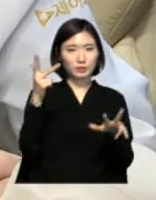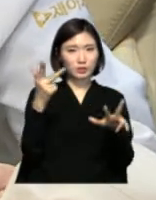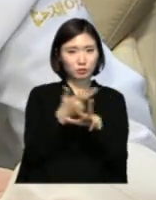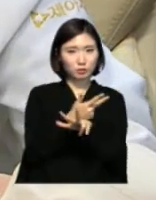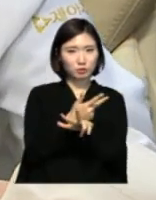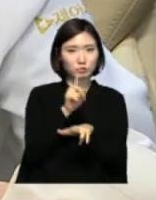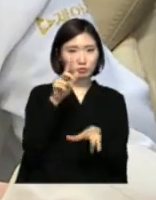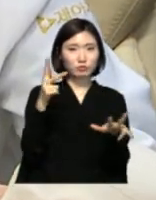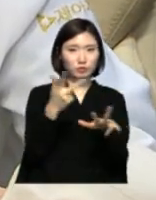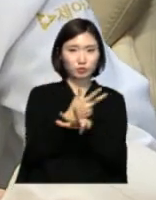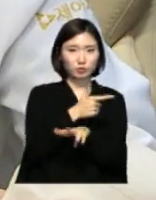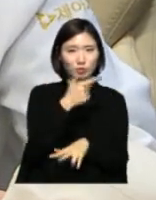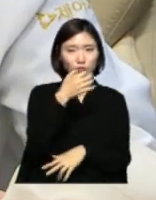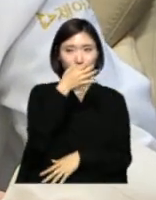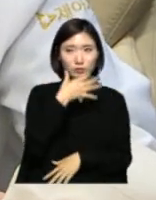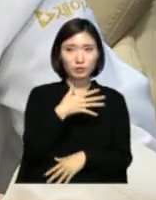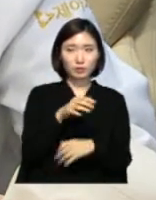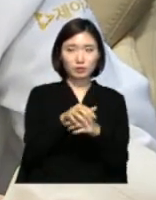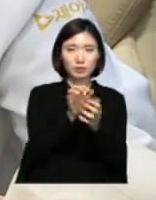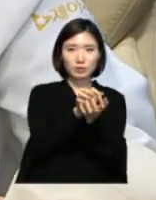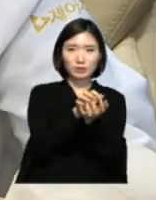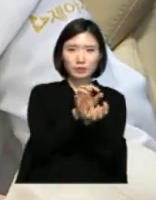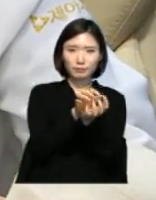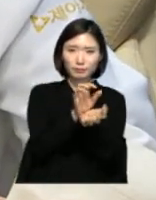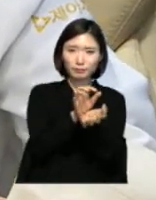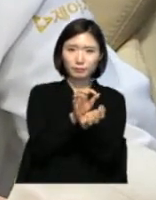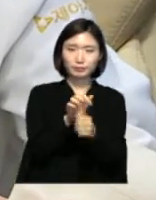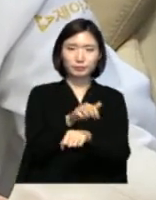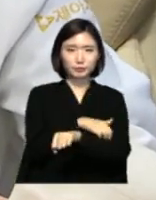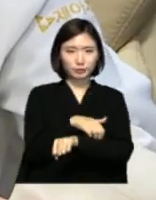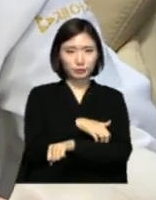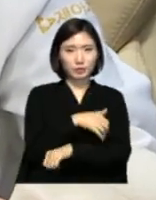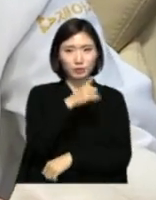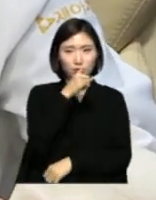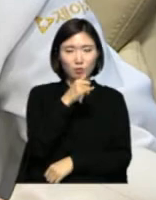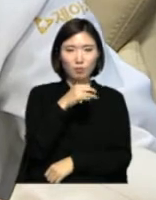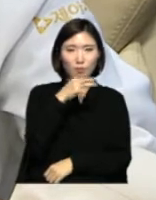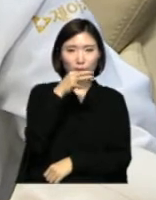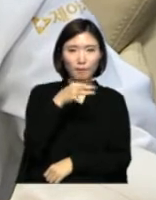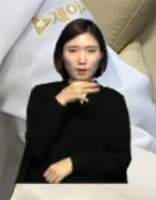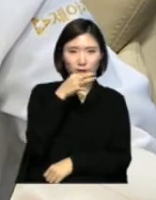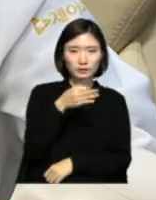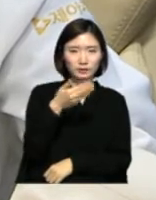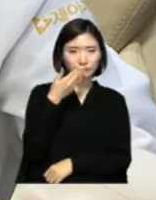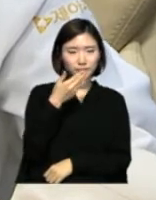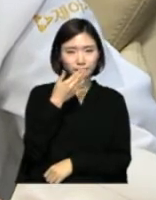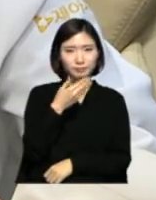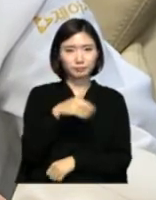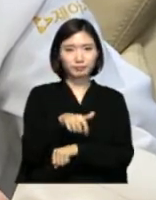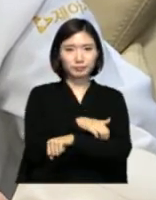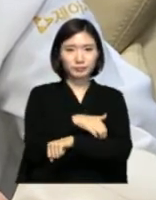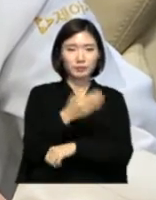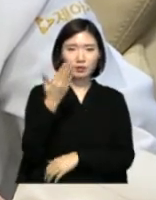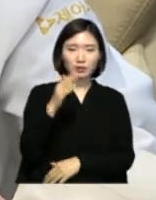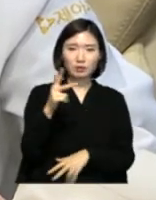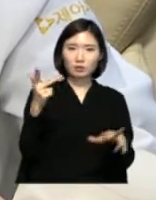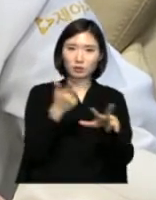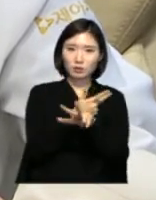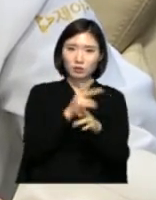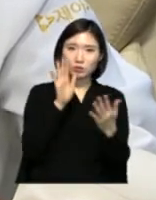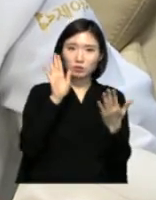동안은 되게 힘들고요. 이제 입 벌리는 것도 조금 불편하고 뭐 발음이라든지 음식물 섭취가 불편한데 일주일